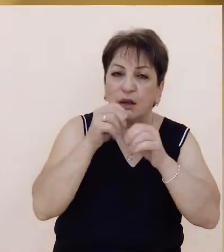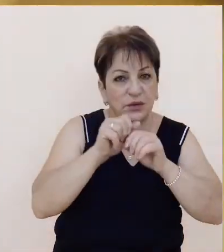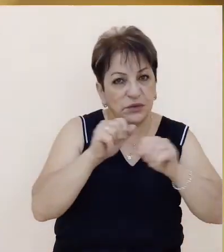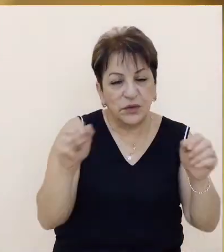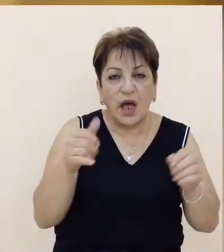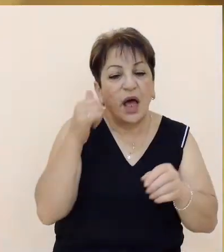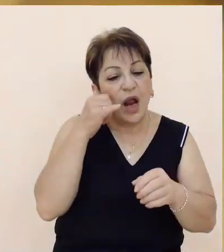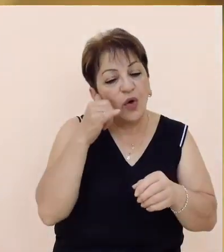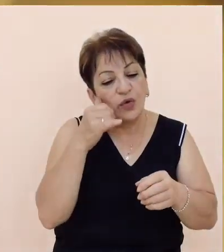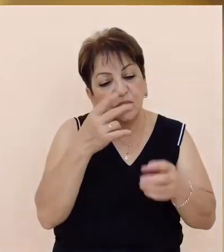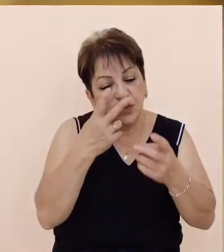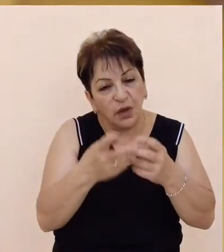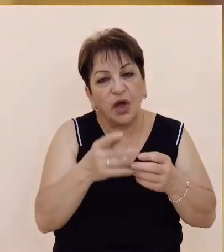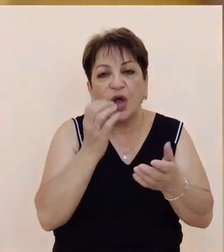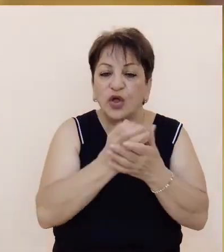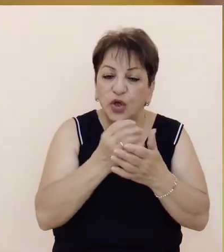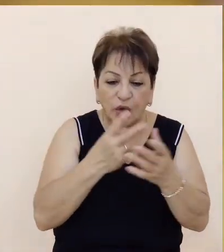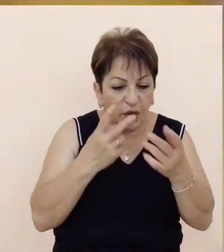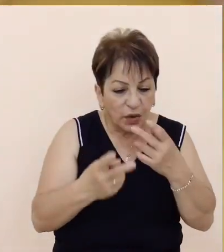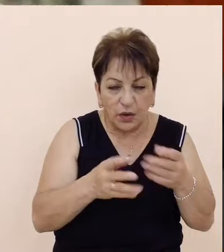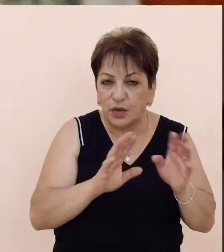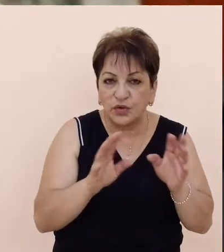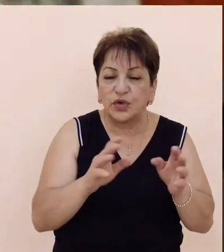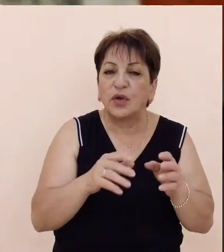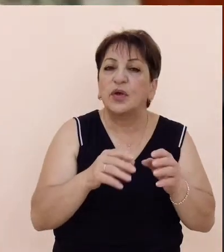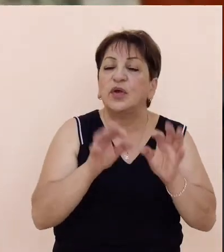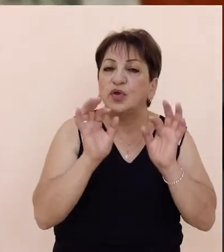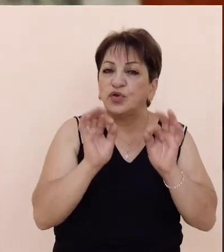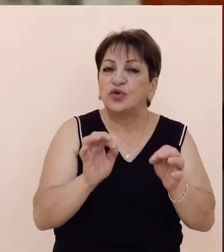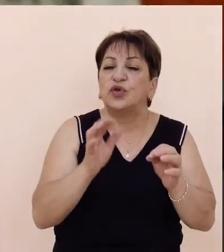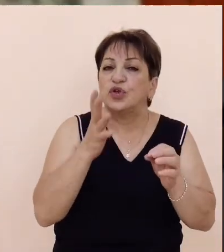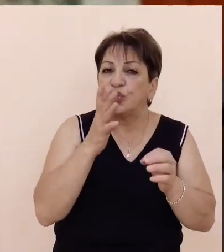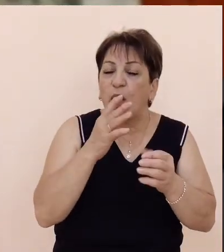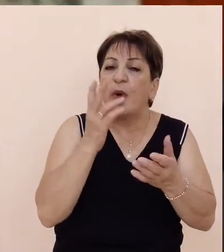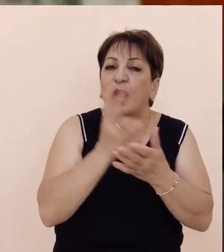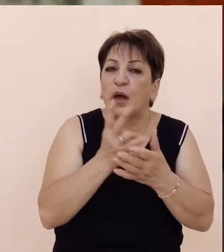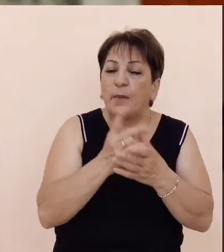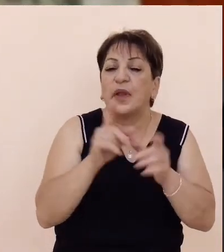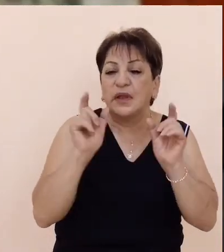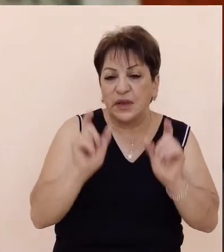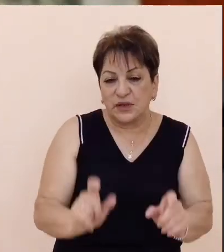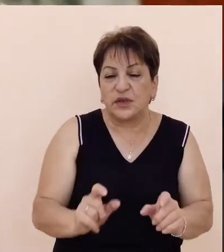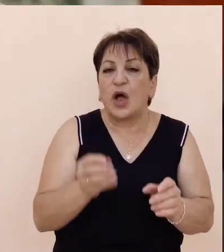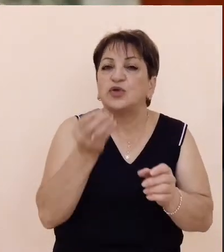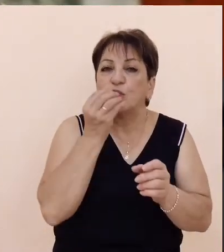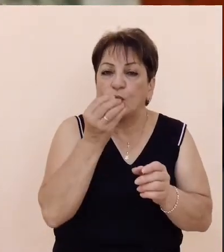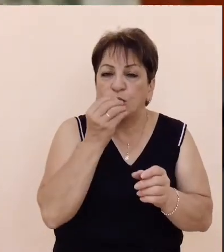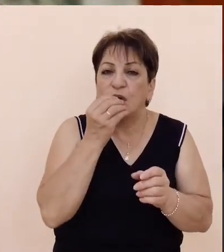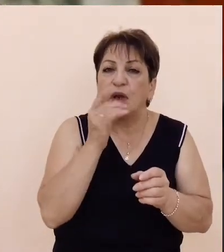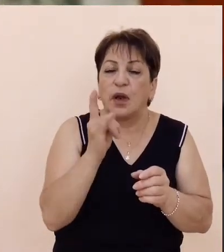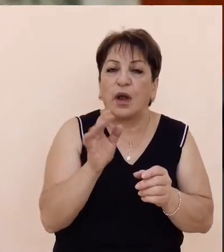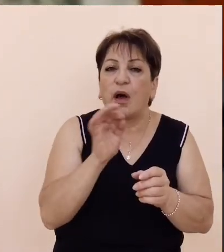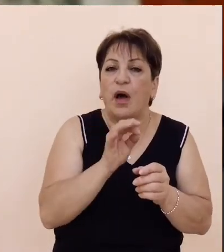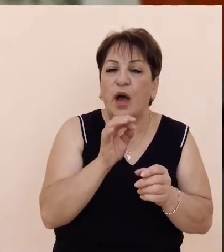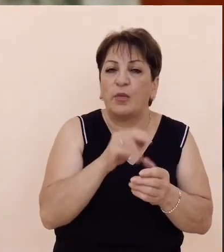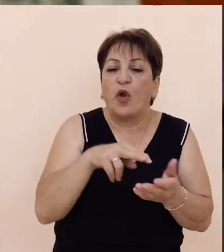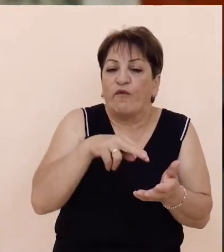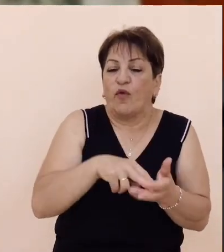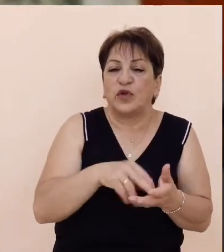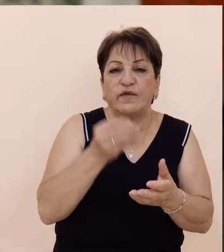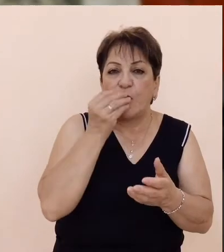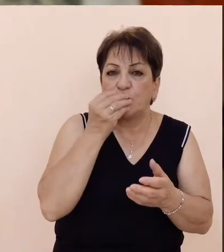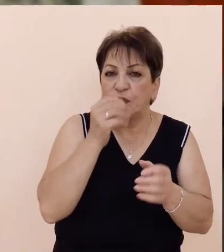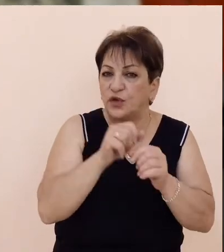համբյուտերի, հեռախոսի կամ գրքի ուղությամբ։ Պետք է միշտ ժամանակ հատկացնել նստած ուտել և երբեք ոչ ոտքի